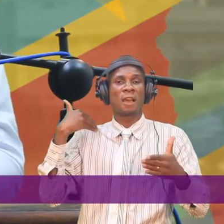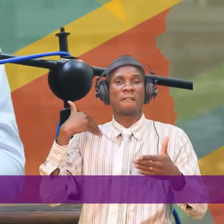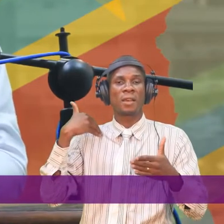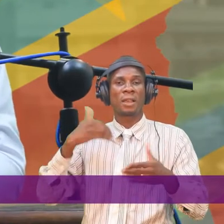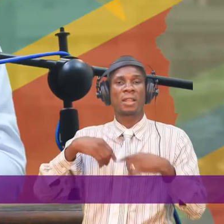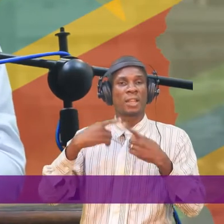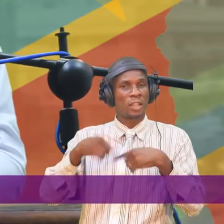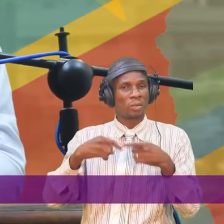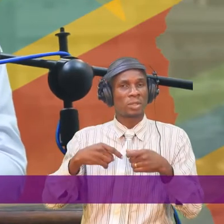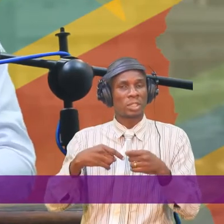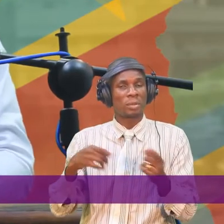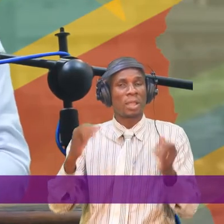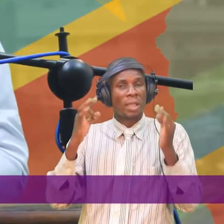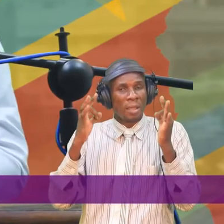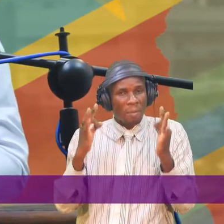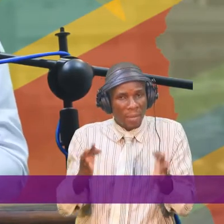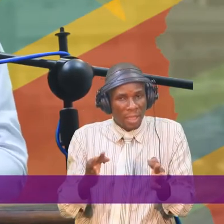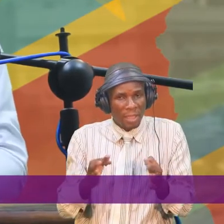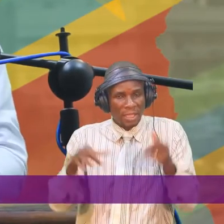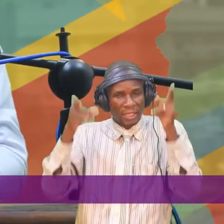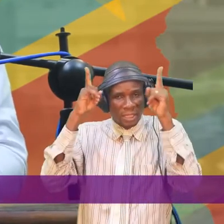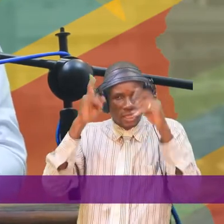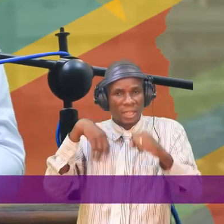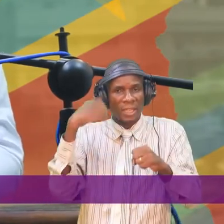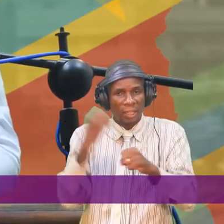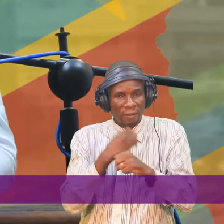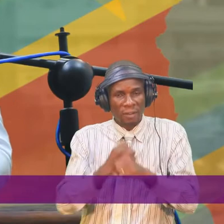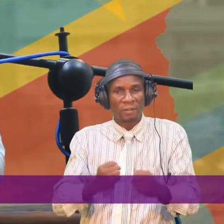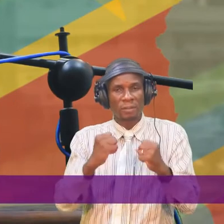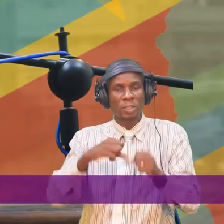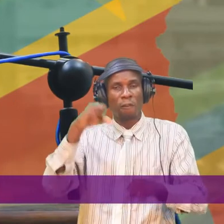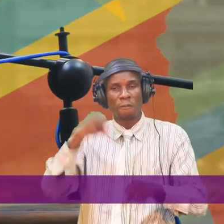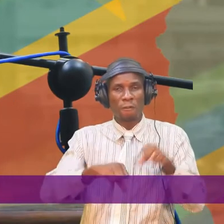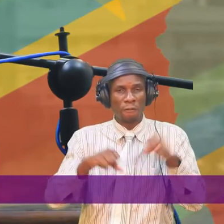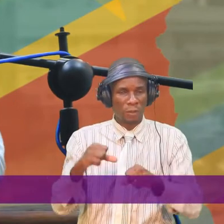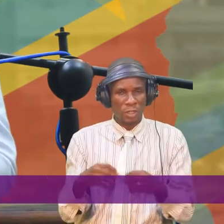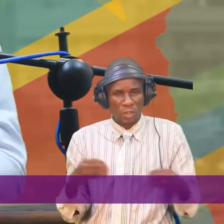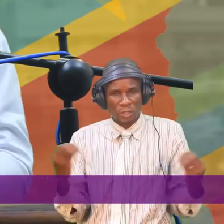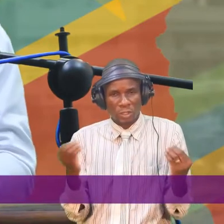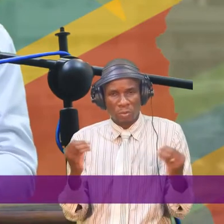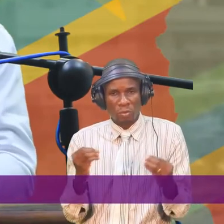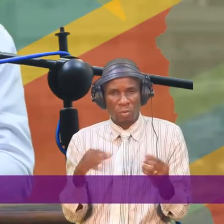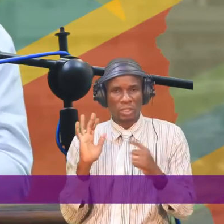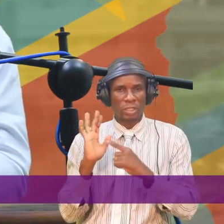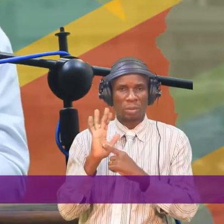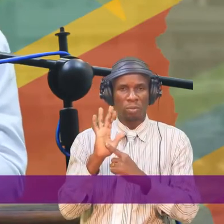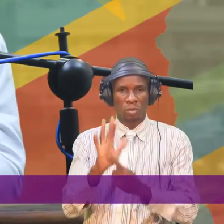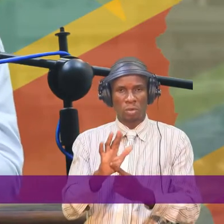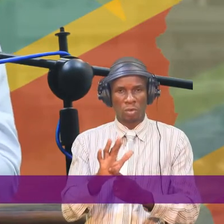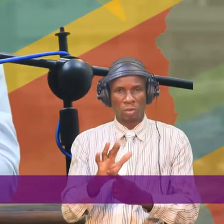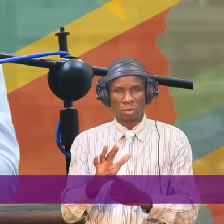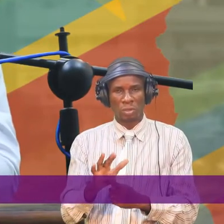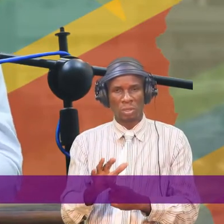alipoumbwa, lakini anaitumia vibaya. C'est pour ça que ce qui justifie c'est qu'il est en train